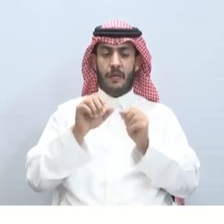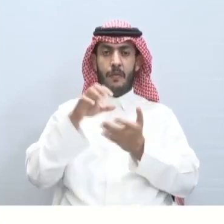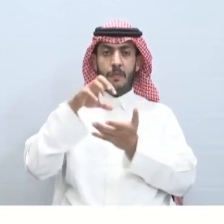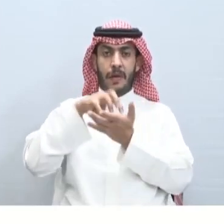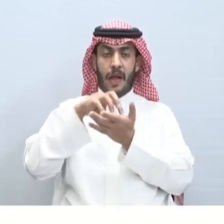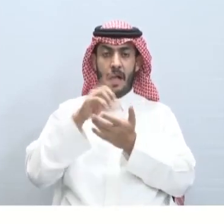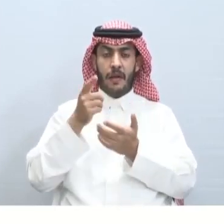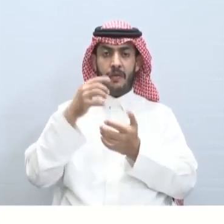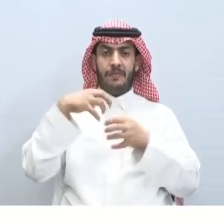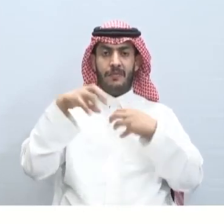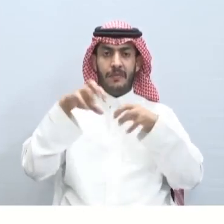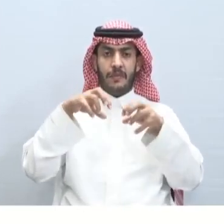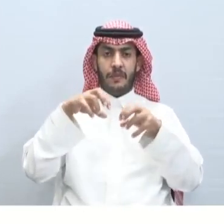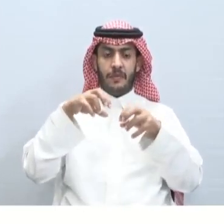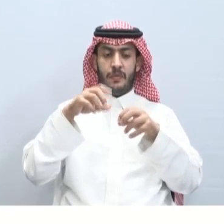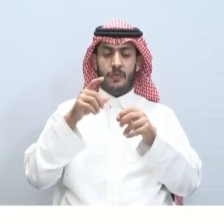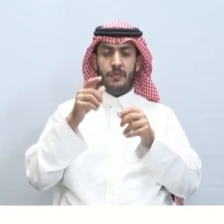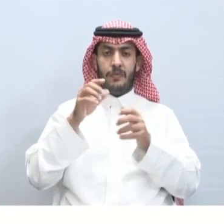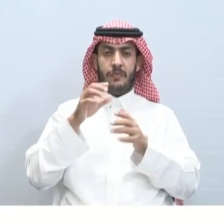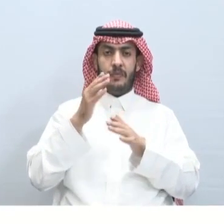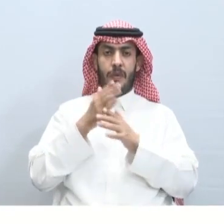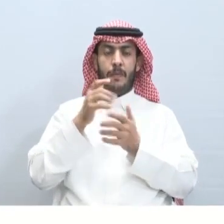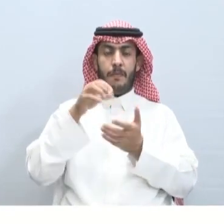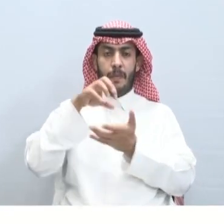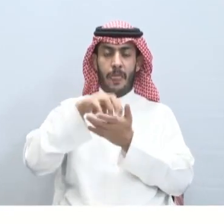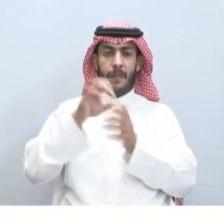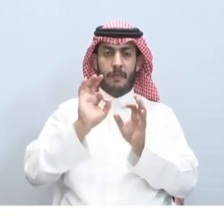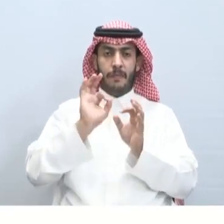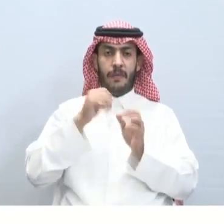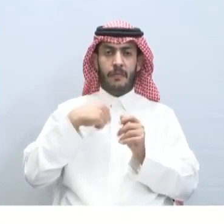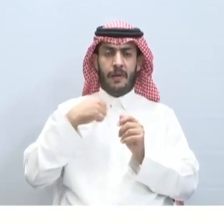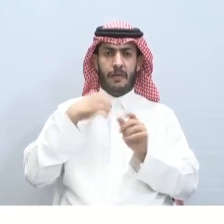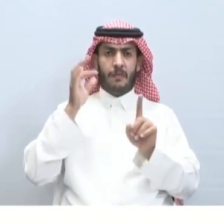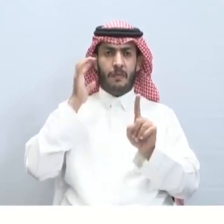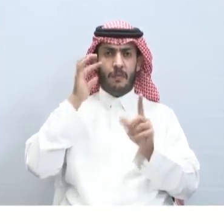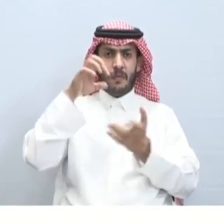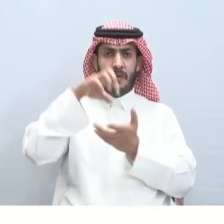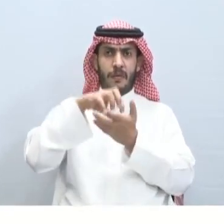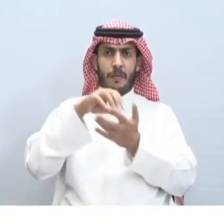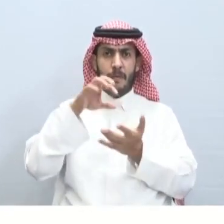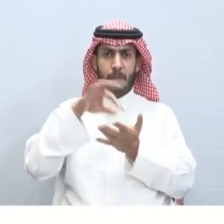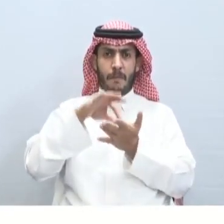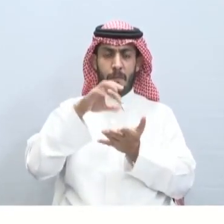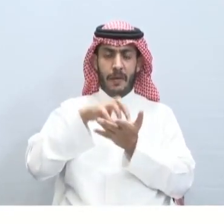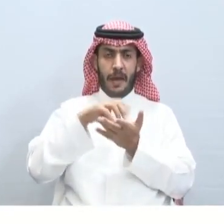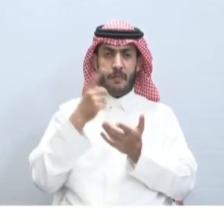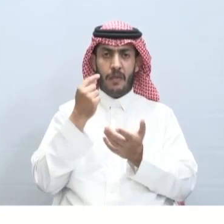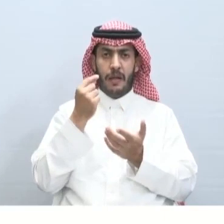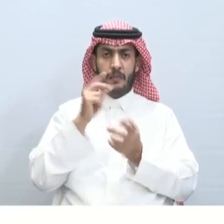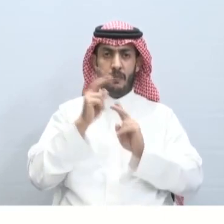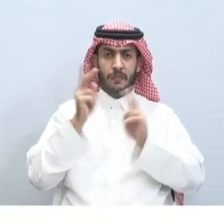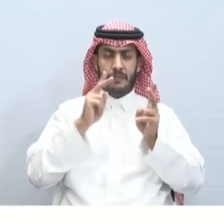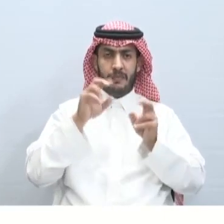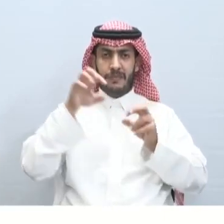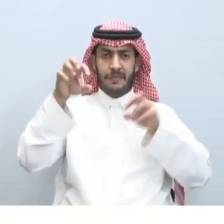الجغرافي قد اقسم السوق بناء على المنطقه فمثلا اكون استهدف مثلا منطقه جغرافيه مختلفه